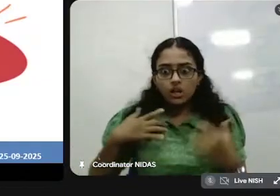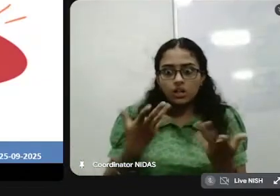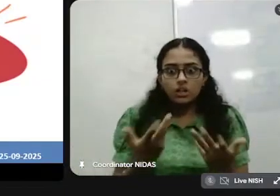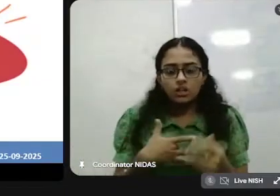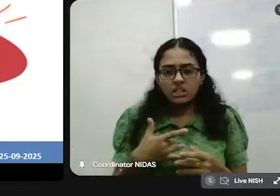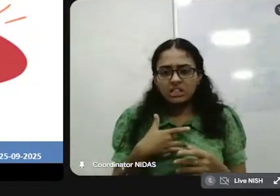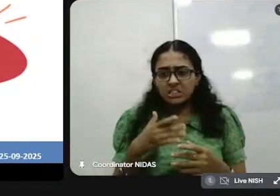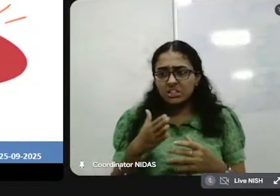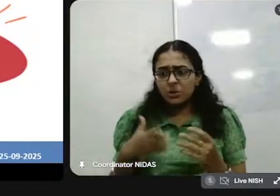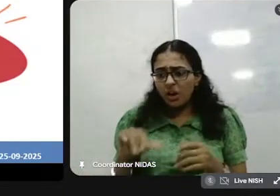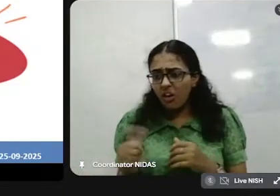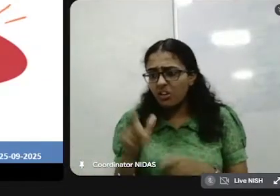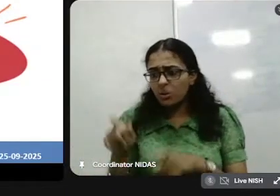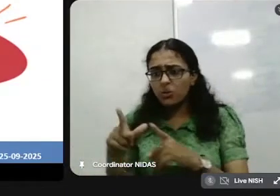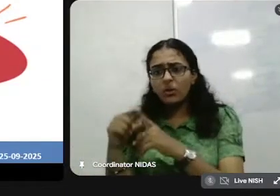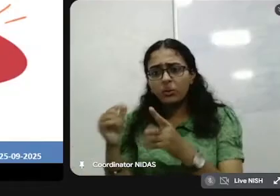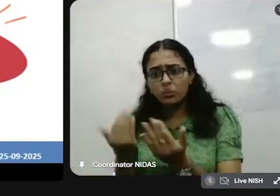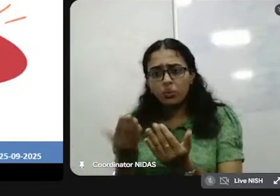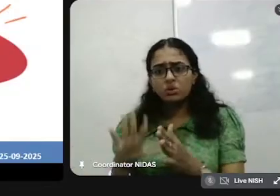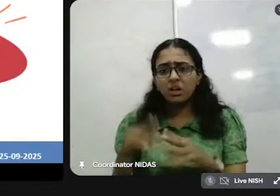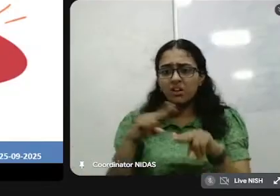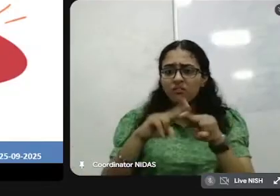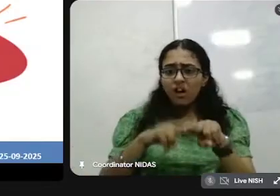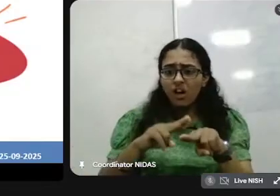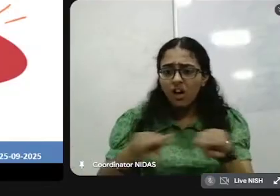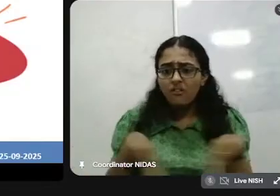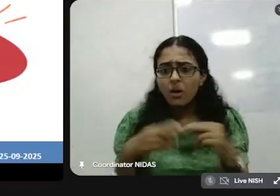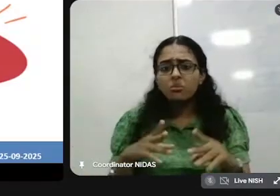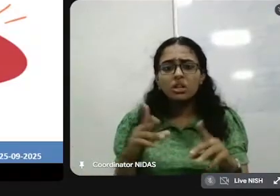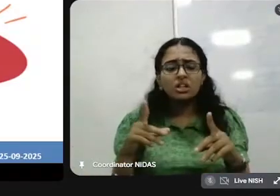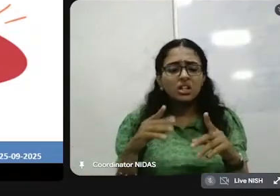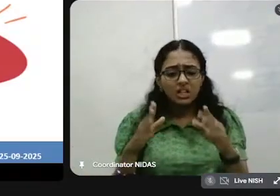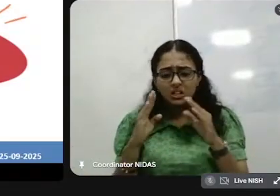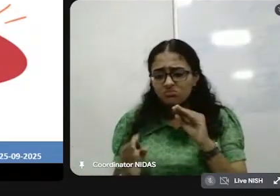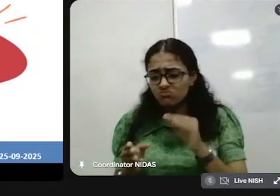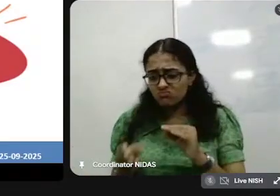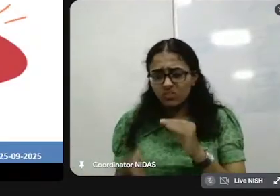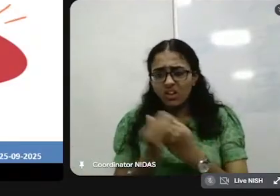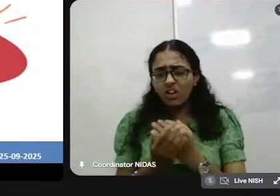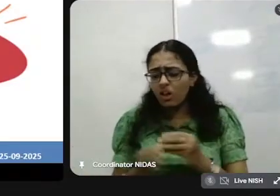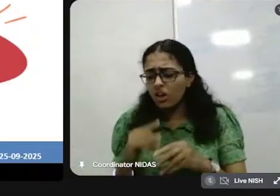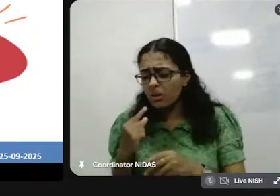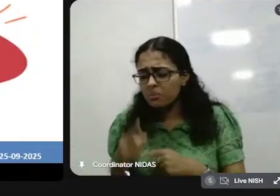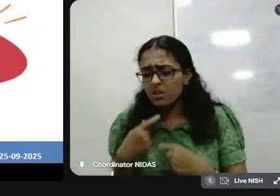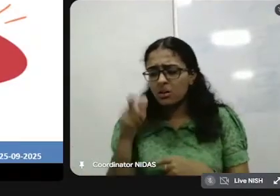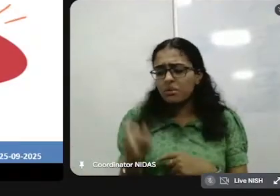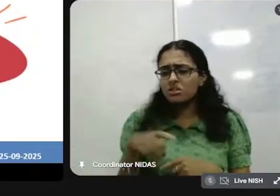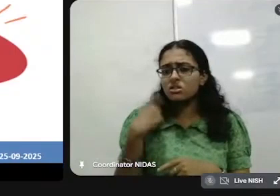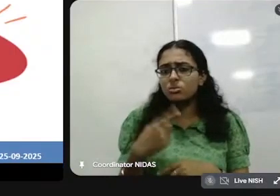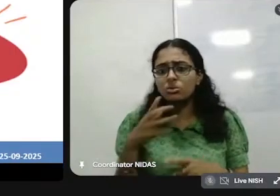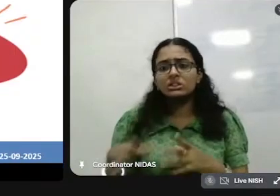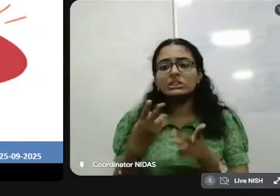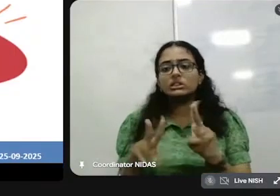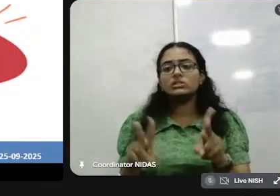എനിക്കിന്ന് ജോലിക്ക് പോകാനായിട്ട് പറ്റുമോ, അല്ലെങ്കിൽ എൻ്റെ ഫാമിലി ആരും നോക്കും, എൻ്റെ കുട്ടികളുടെ കാര്യങ്ങൾ ആരാണെങ്കിൽ നോക്കുക, അങ്ങനത്തെ ബുദ്ധിമുട്ടുള്ള കാര്യങ്ങളൊക്കെ